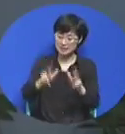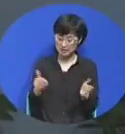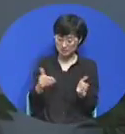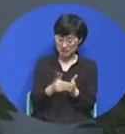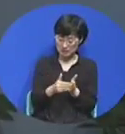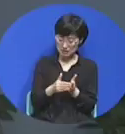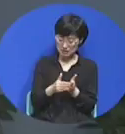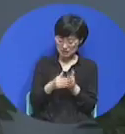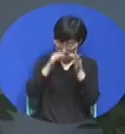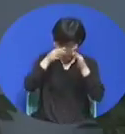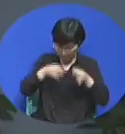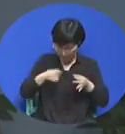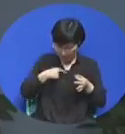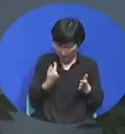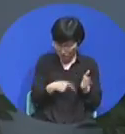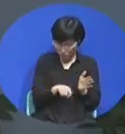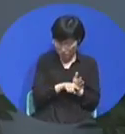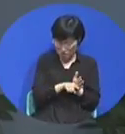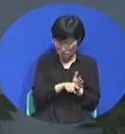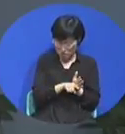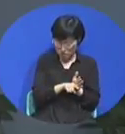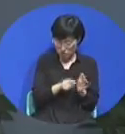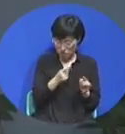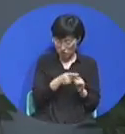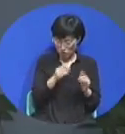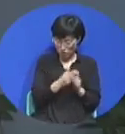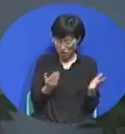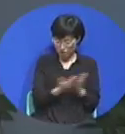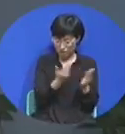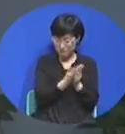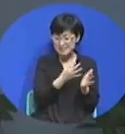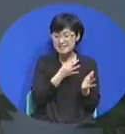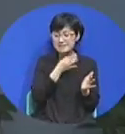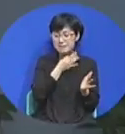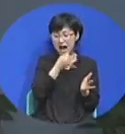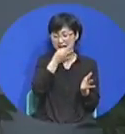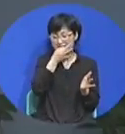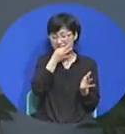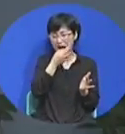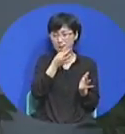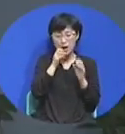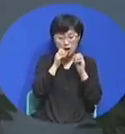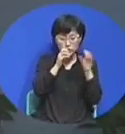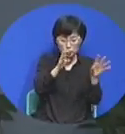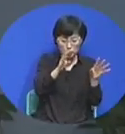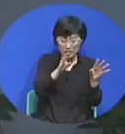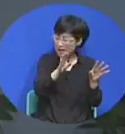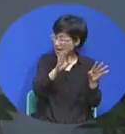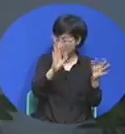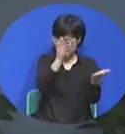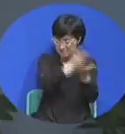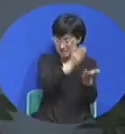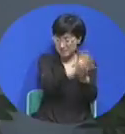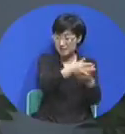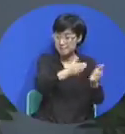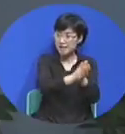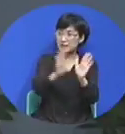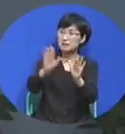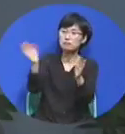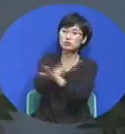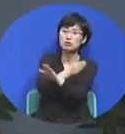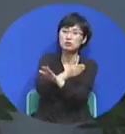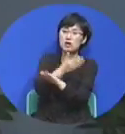나를 위해서 부흥을 위해 전도했는데 이제는 복음을 위해서 하겠습니다. 그래서. God, until now I evangelized for growth and revival.